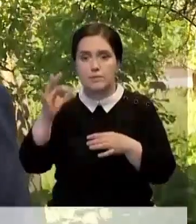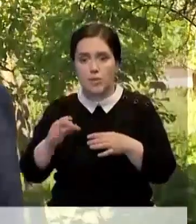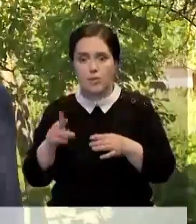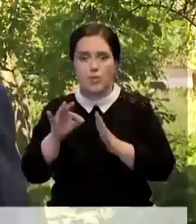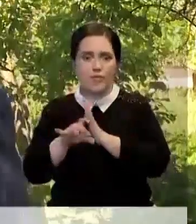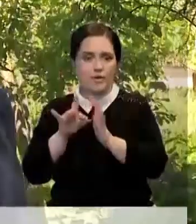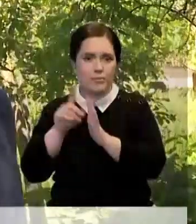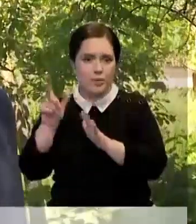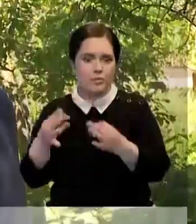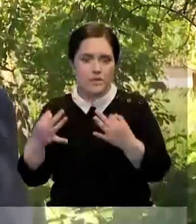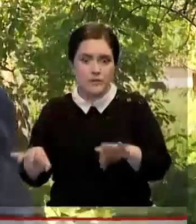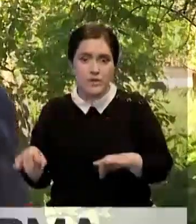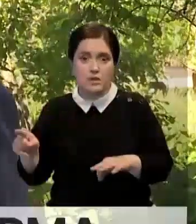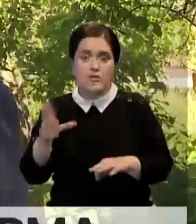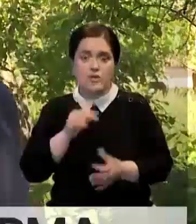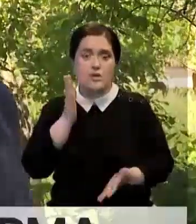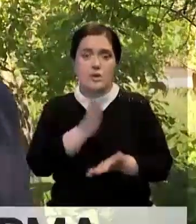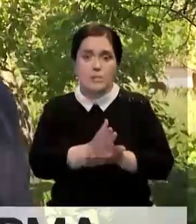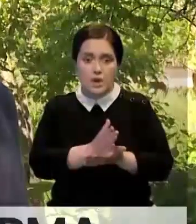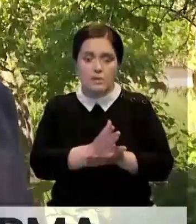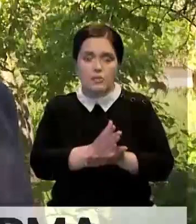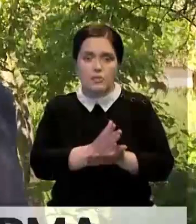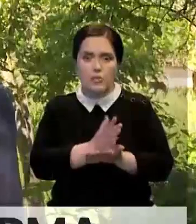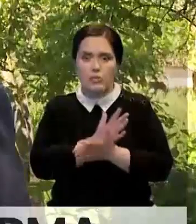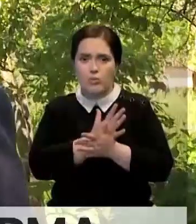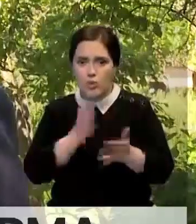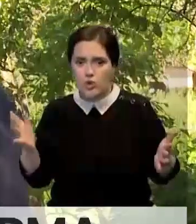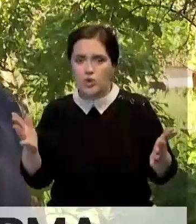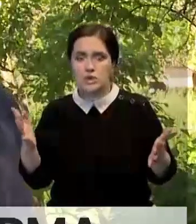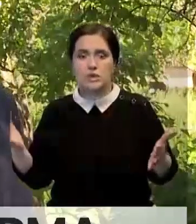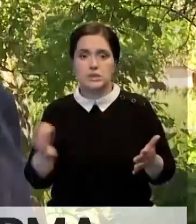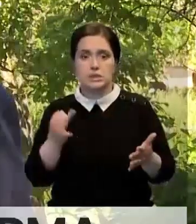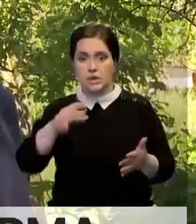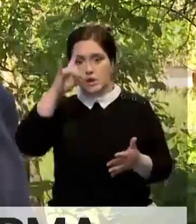те меры, направленные на то, чтобы как можно больше спектр интересов